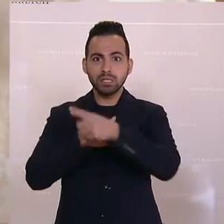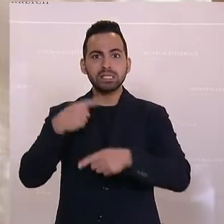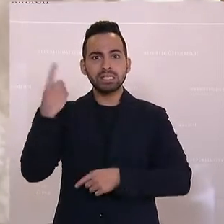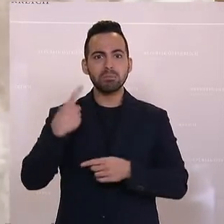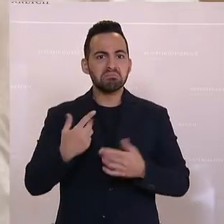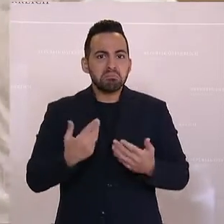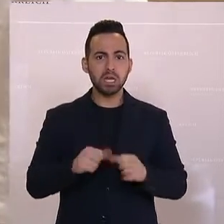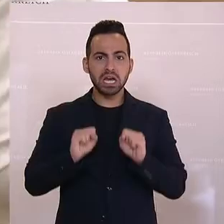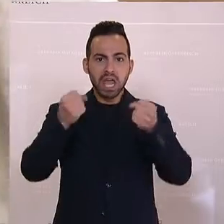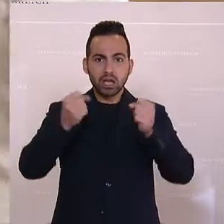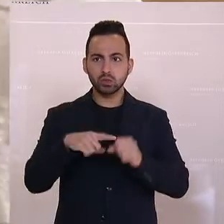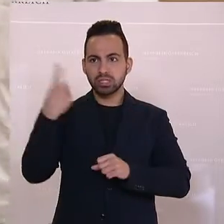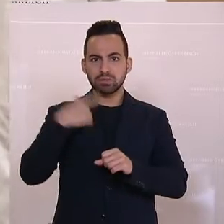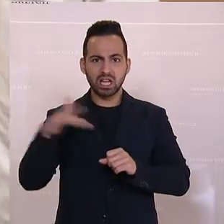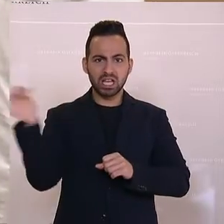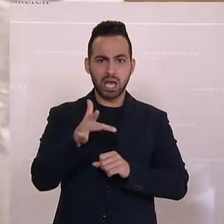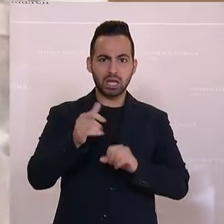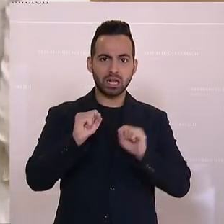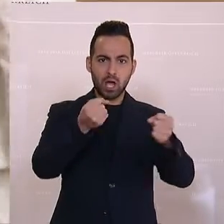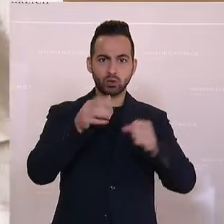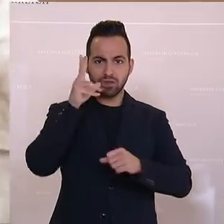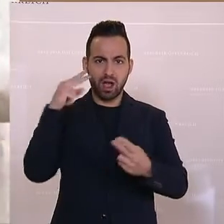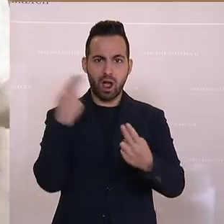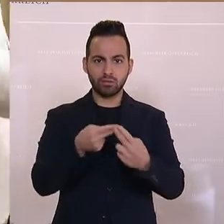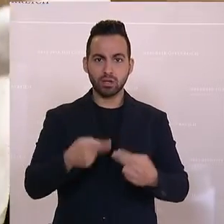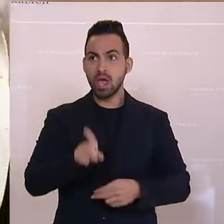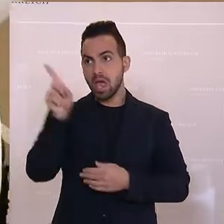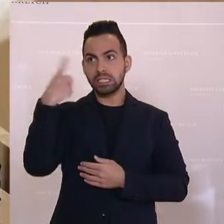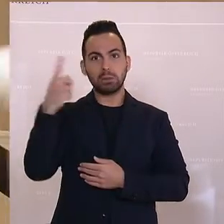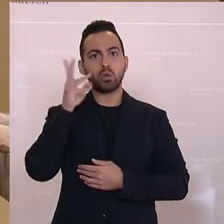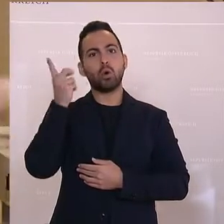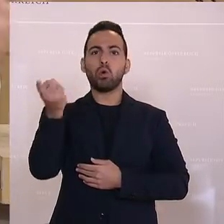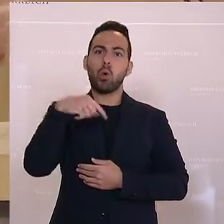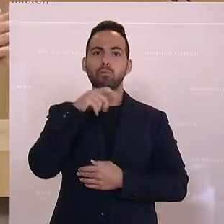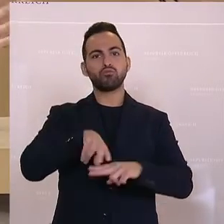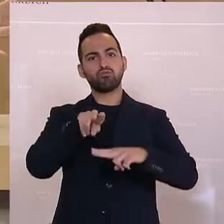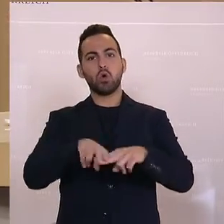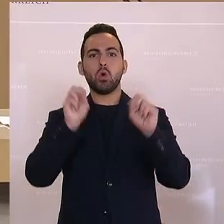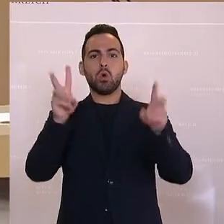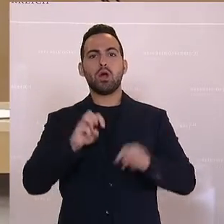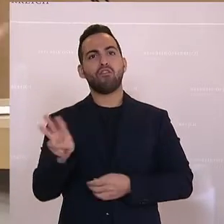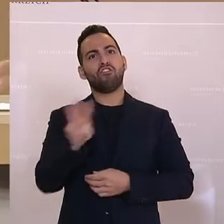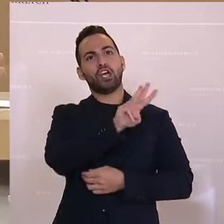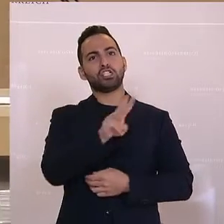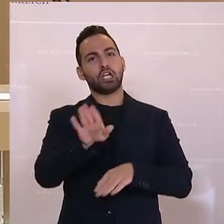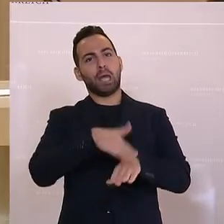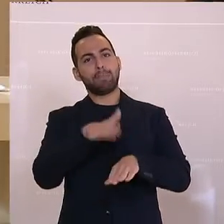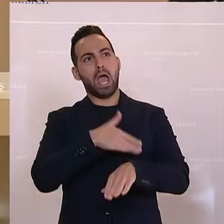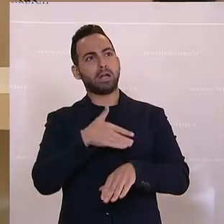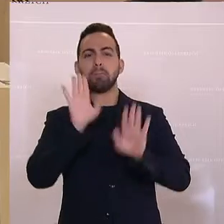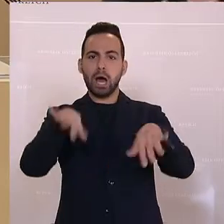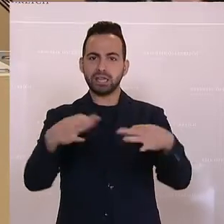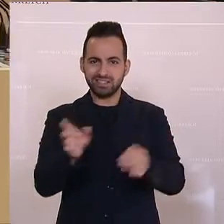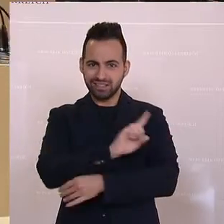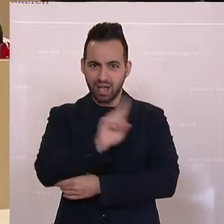jede Reaktion, die Sie setzen, mit einer Gegenreaktion antworten. Der wird sich nicht hinsetzen und sagen, oh, der Westen ist zu mir gemein, aber macht nichts. Das